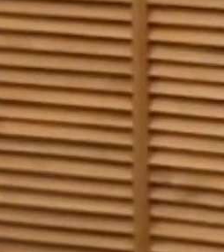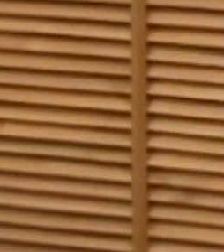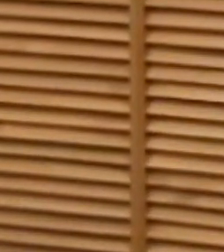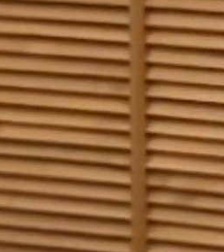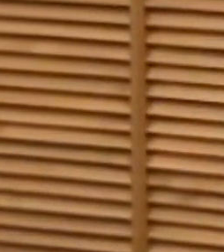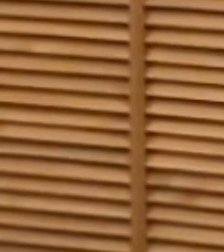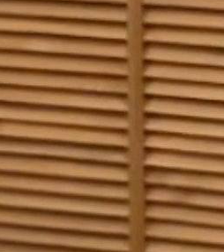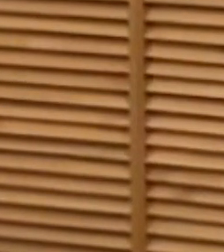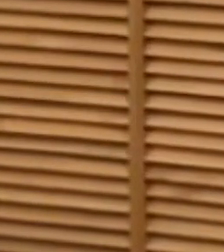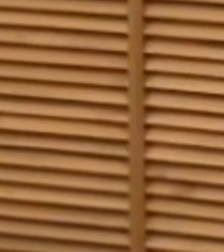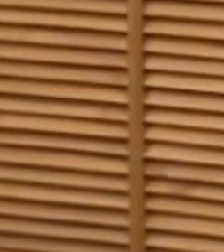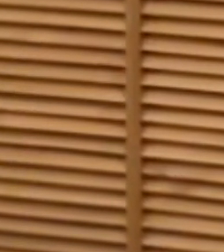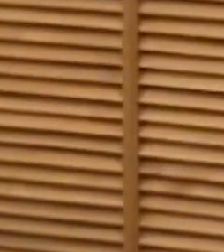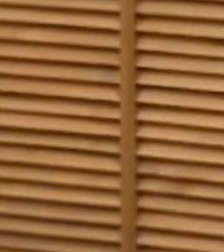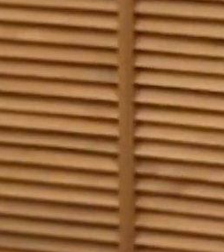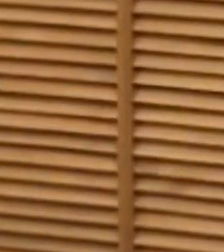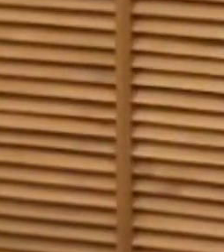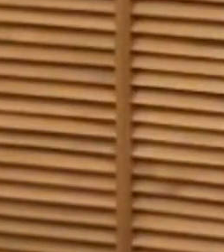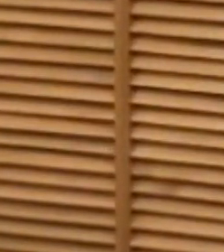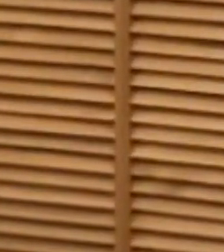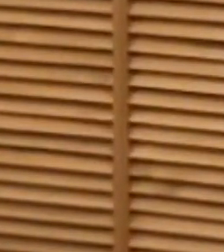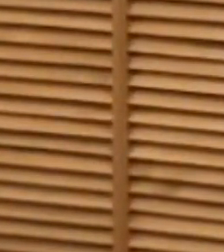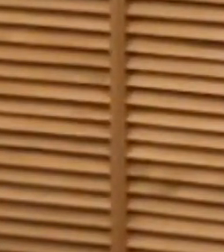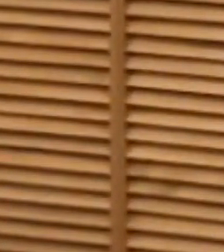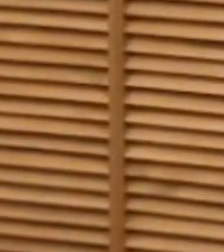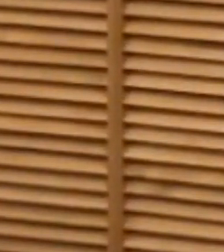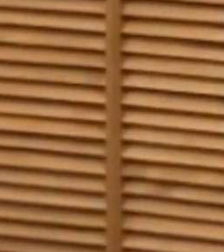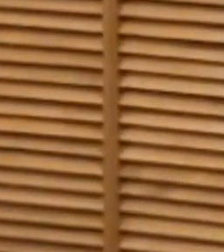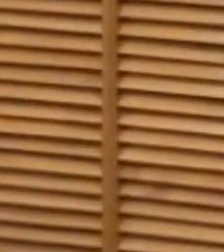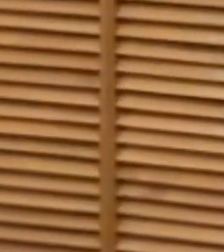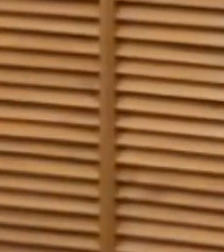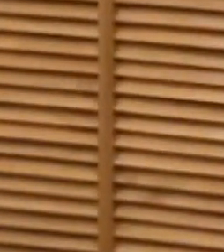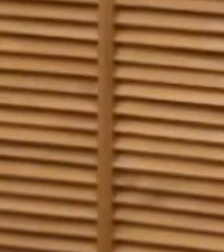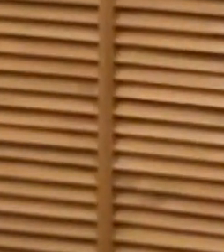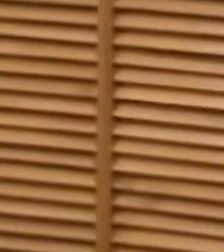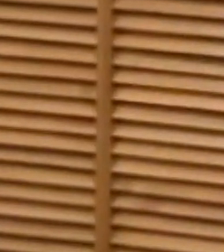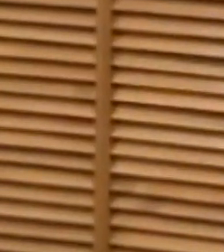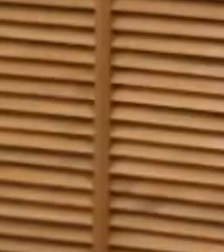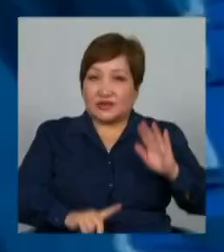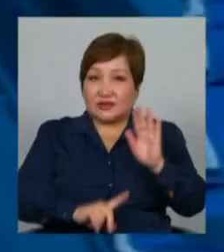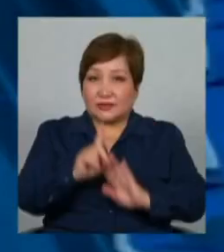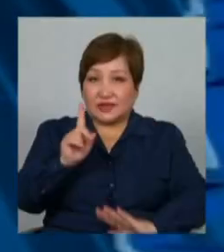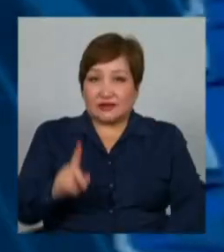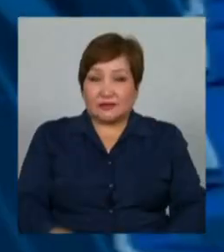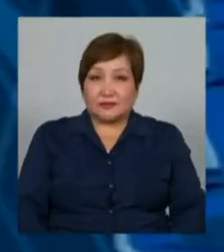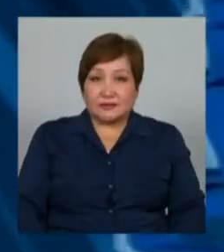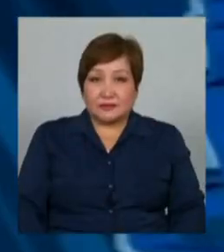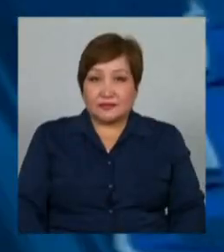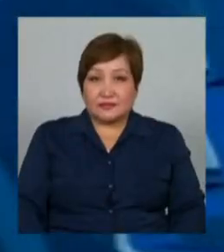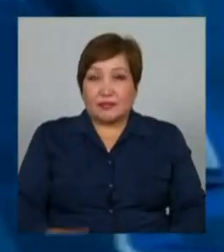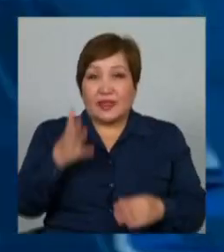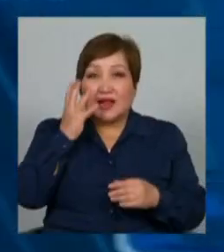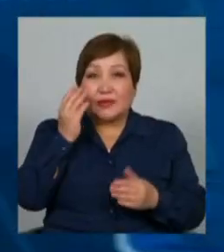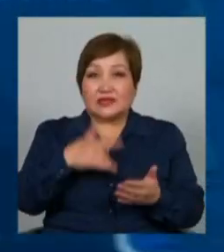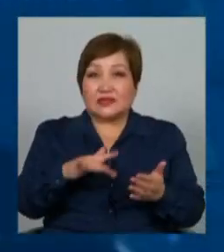ол да өз жұмысын жүргізіп жатыр. Бұрын немен ауырған, қандай науқасы болған екен, соның барлығын қараймыз.